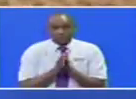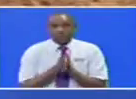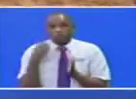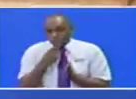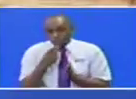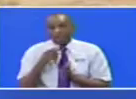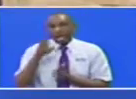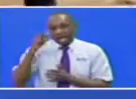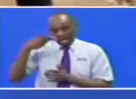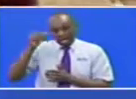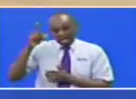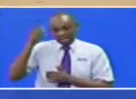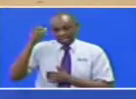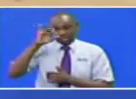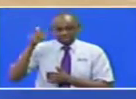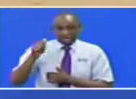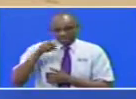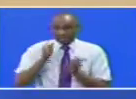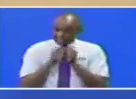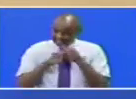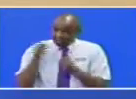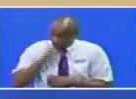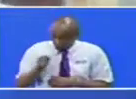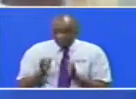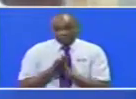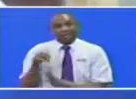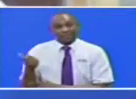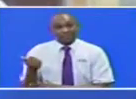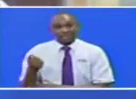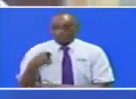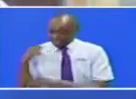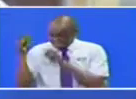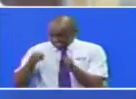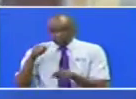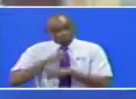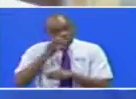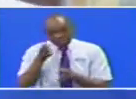Khadija Shivaki aliye na umri wa miaka 16 na Penina Kanule. I came to this school